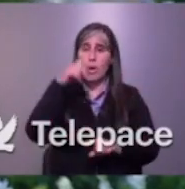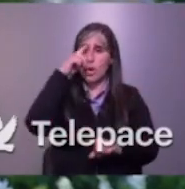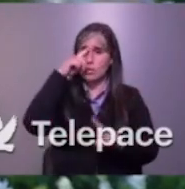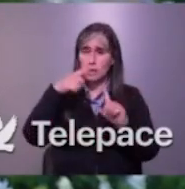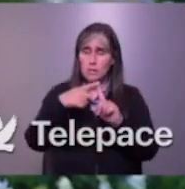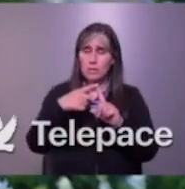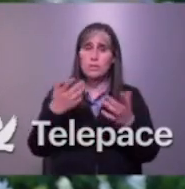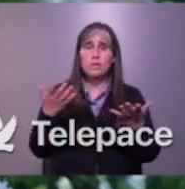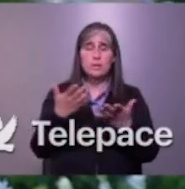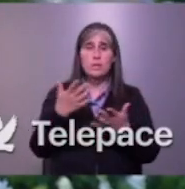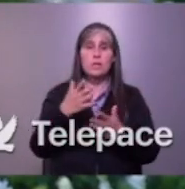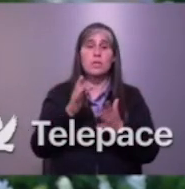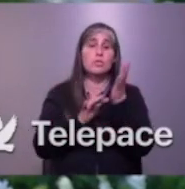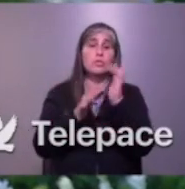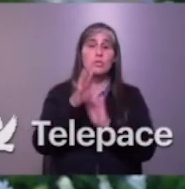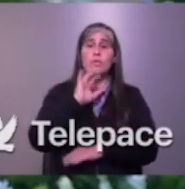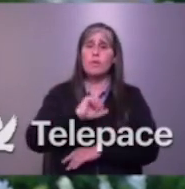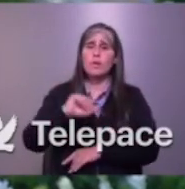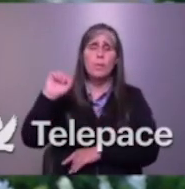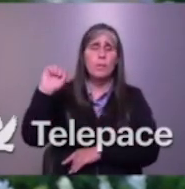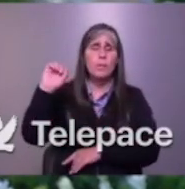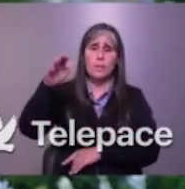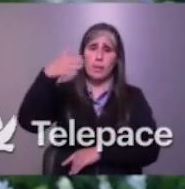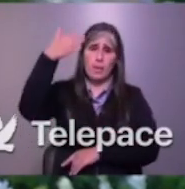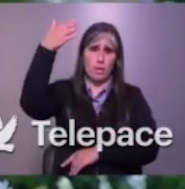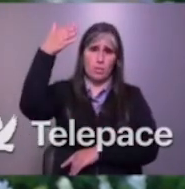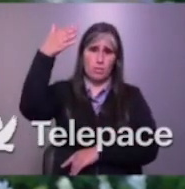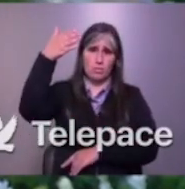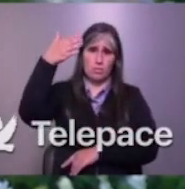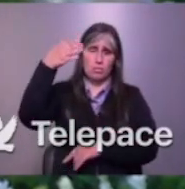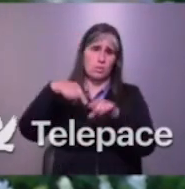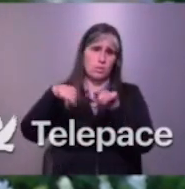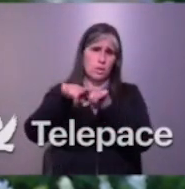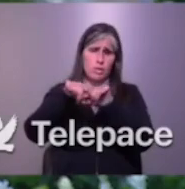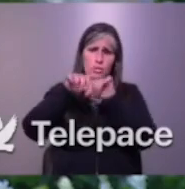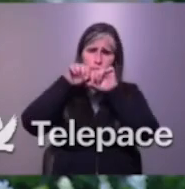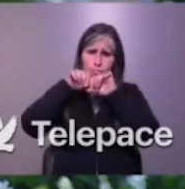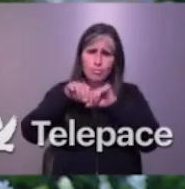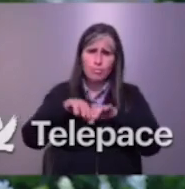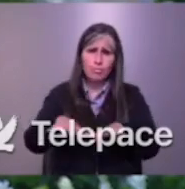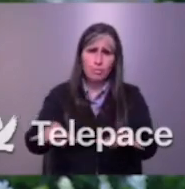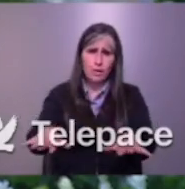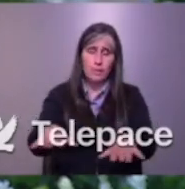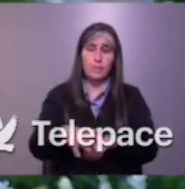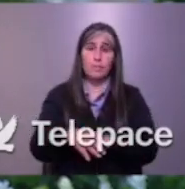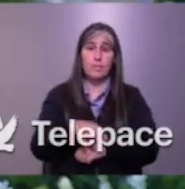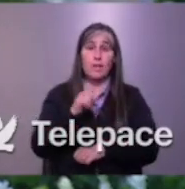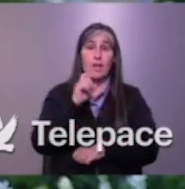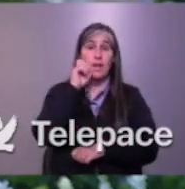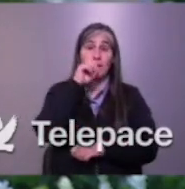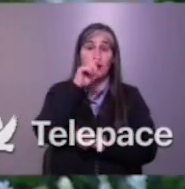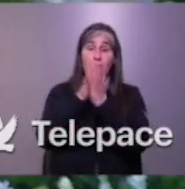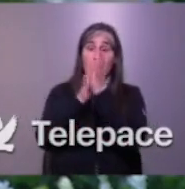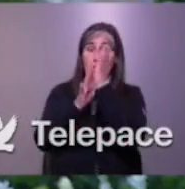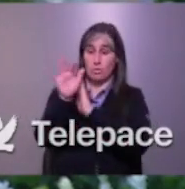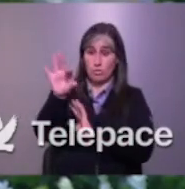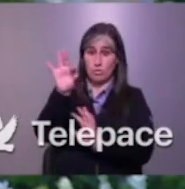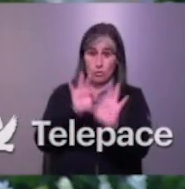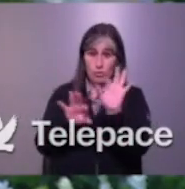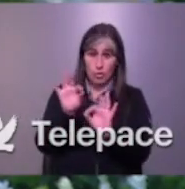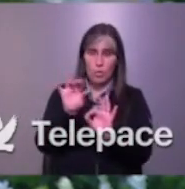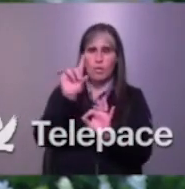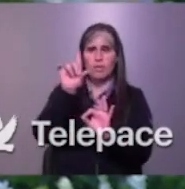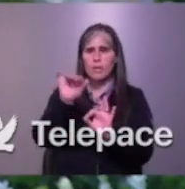sia il primogenito tra molti fratelli. Quelli poi che ha predestinato li ha anche